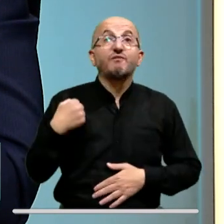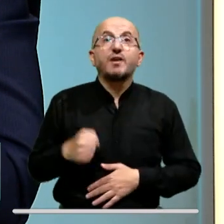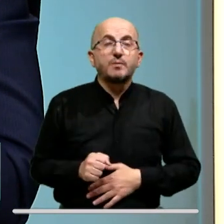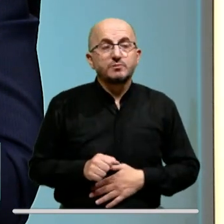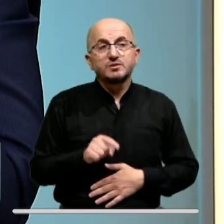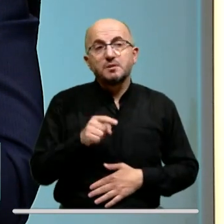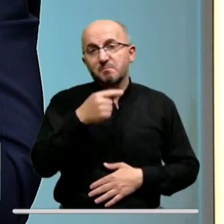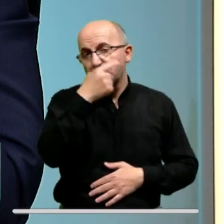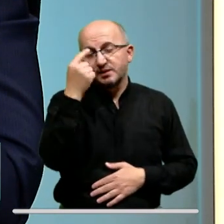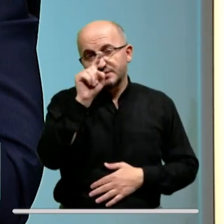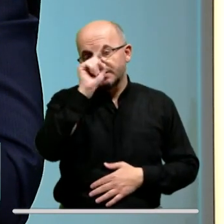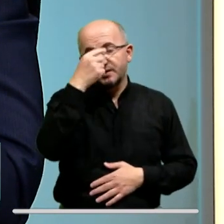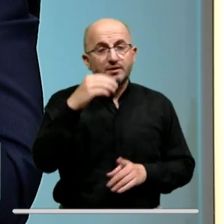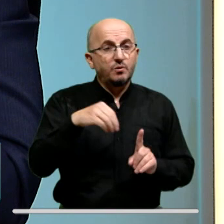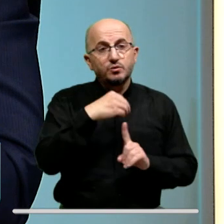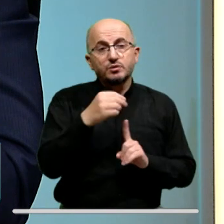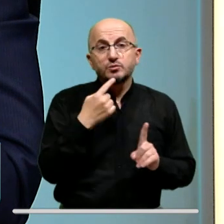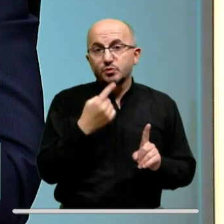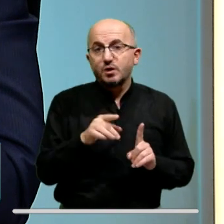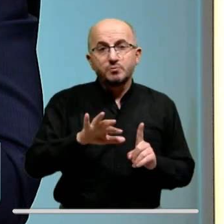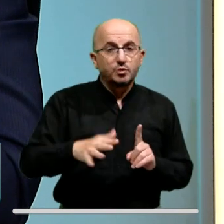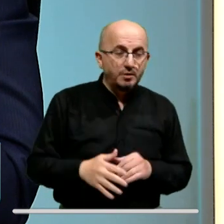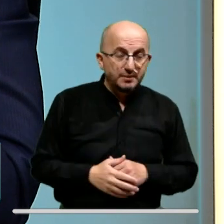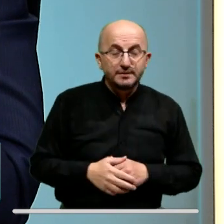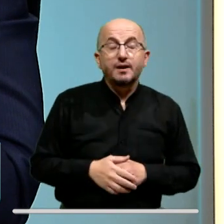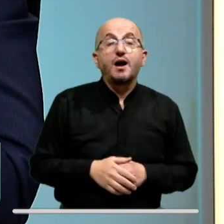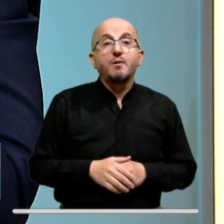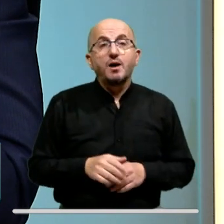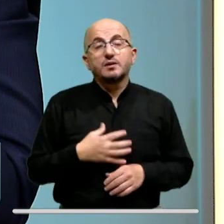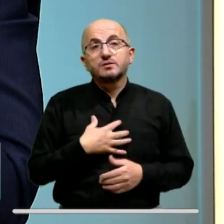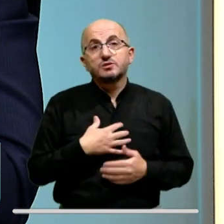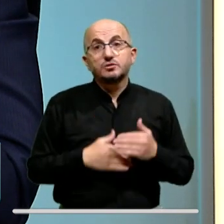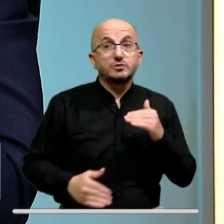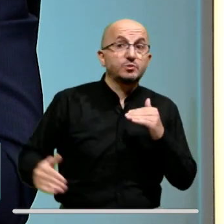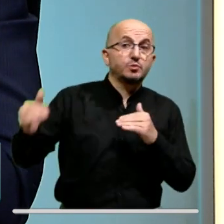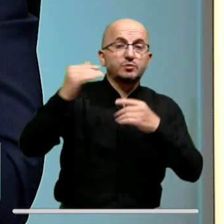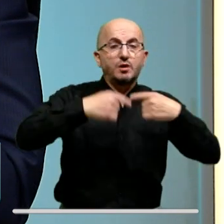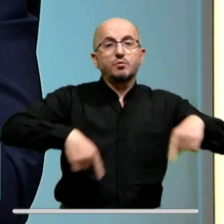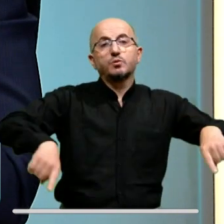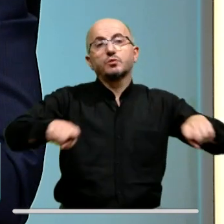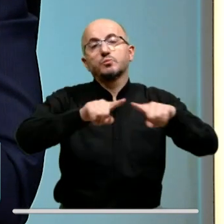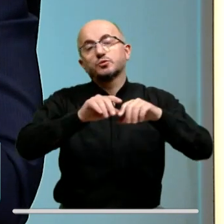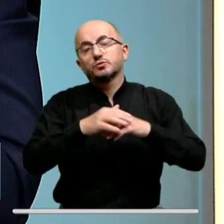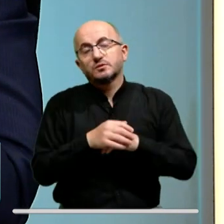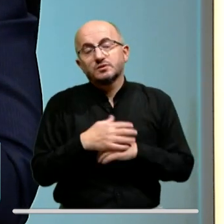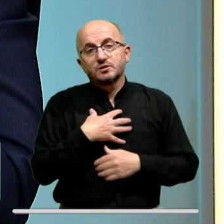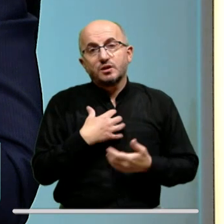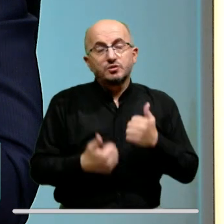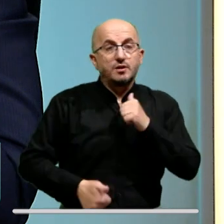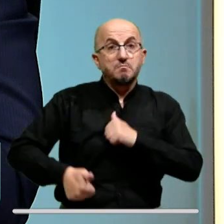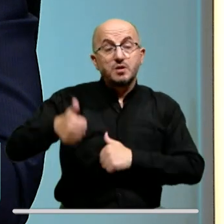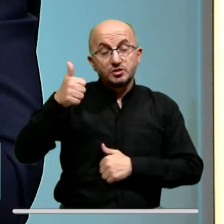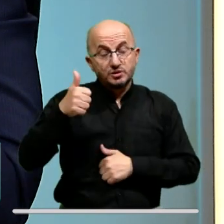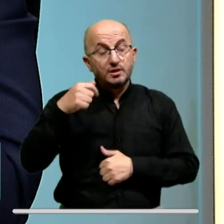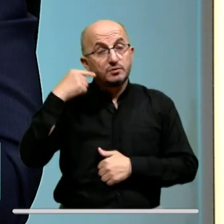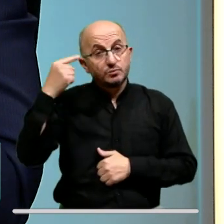bunu belki münferiden hocalar söylemiş olabilir. Ama bu Din İşleri Yüksek Kurulumuzun ya da Diyanet İşleri